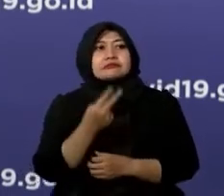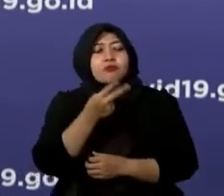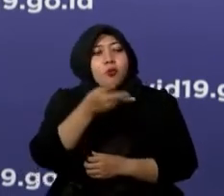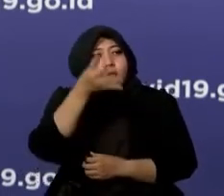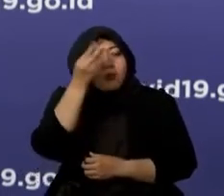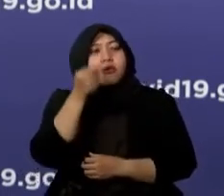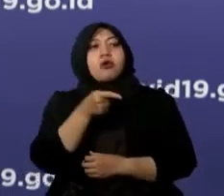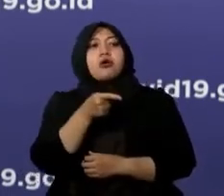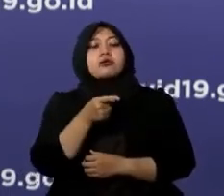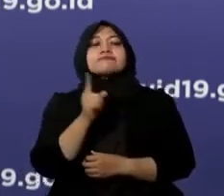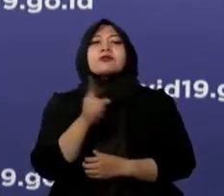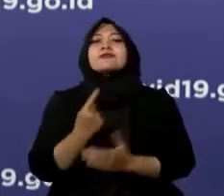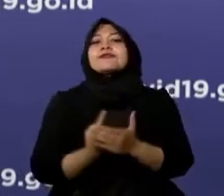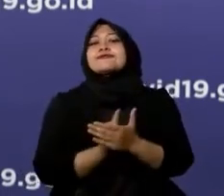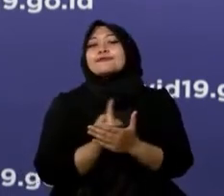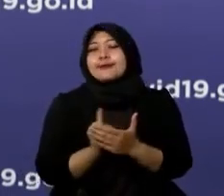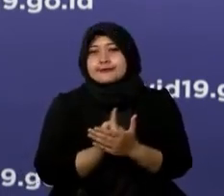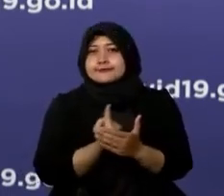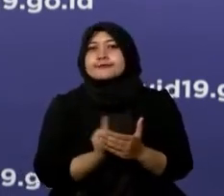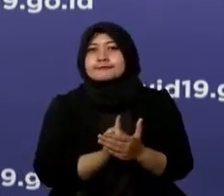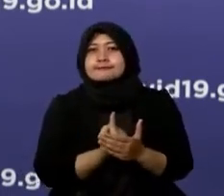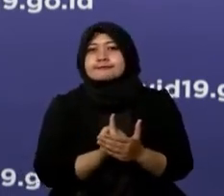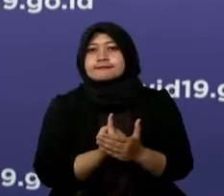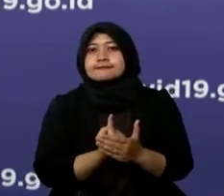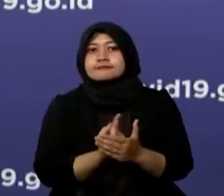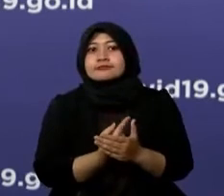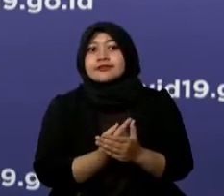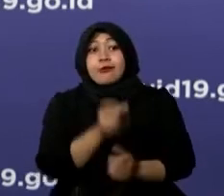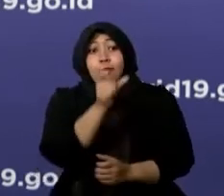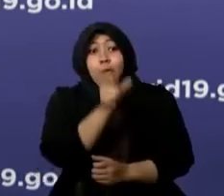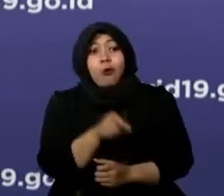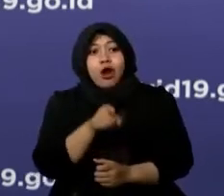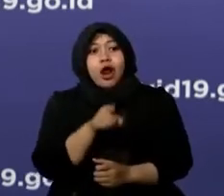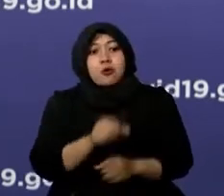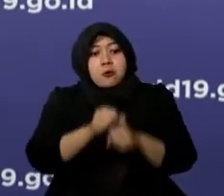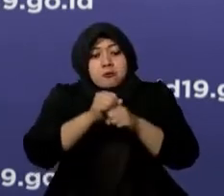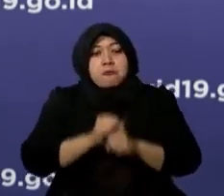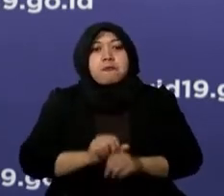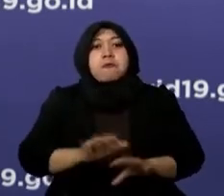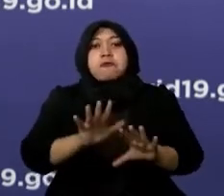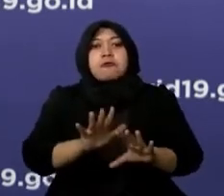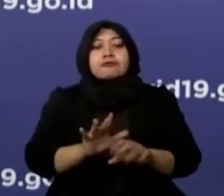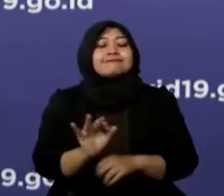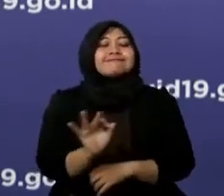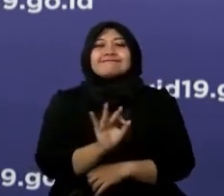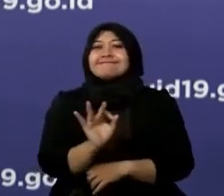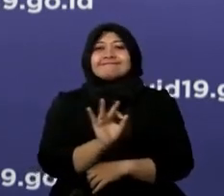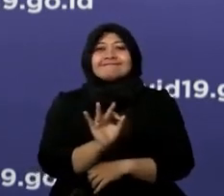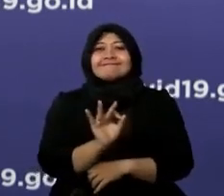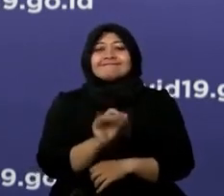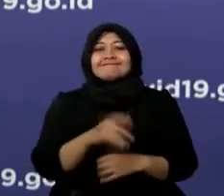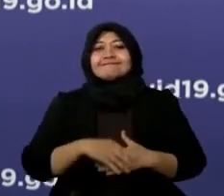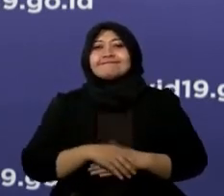isolasi dengan baik supaya tidak menjadi sumber penularan di tengah komunitas.